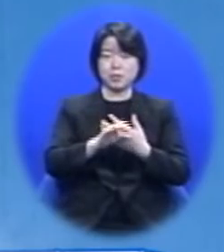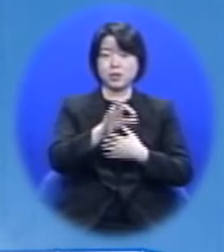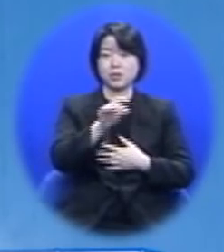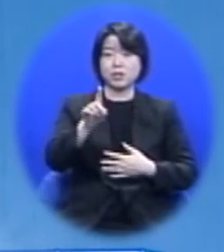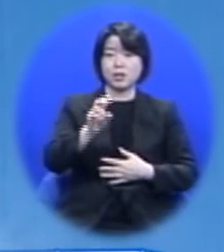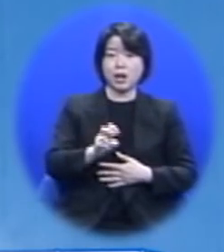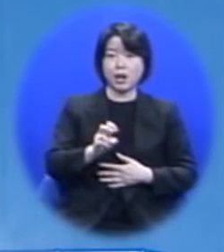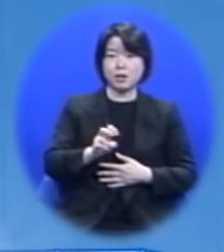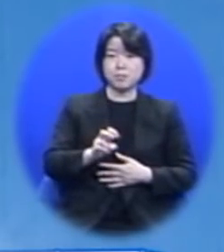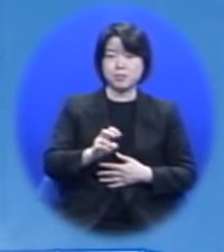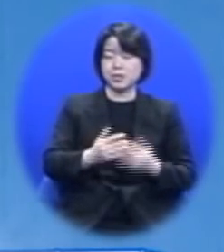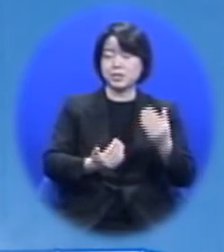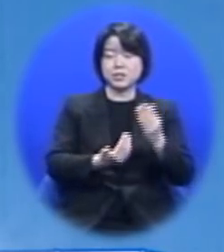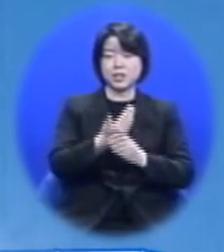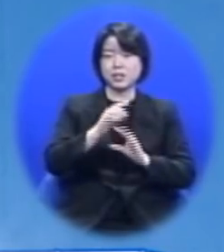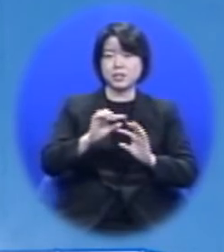않는다.